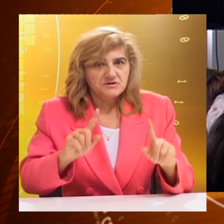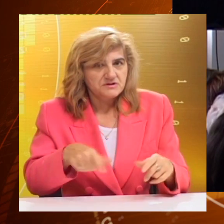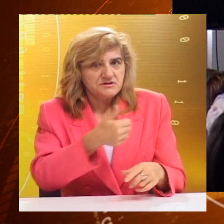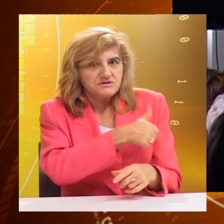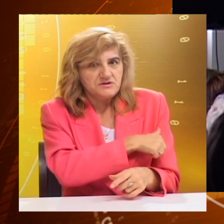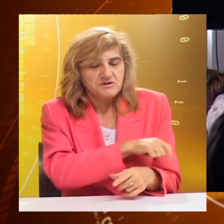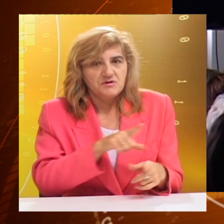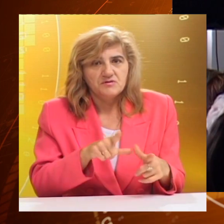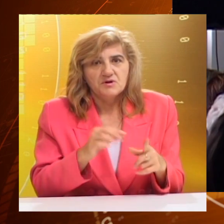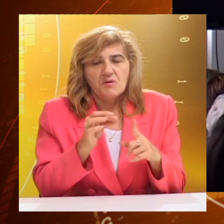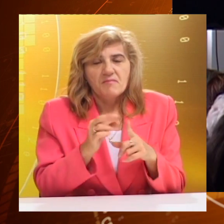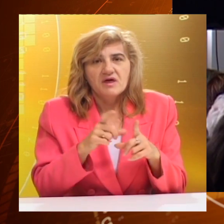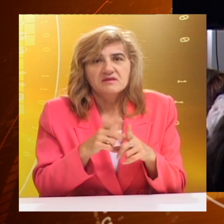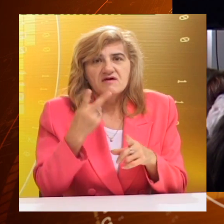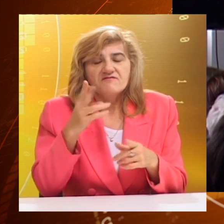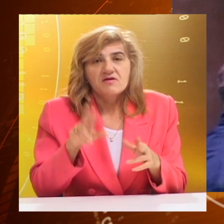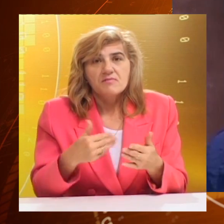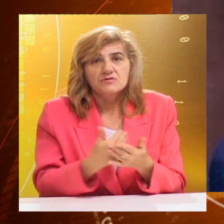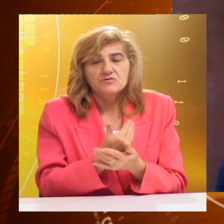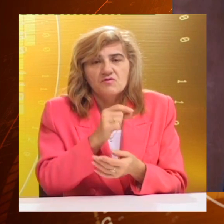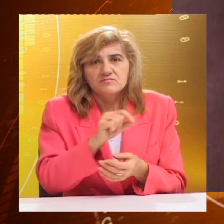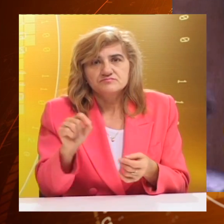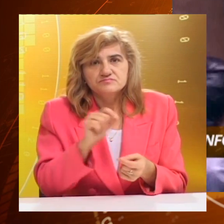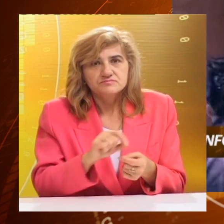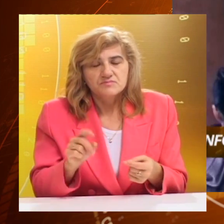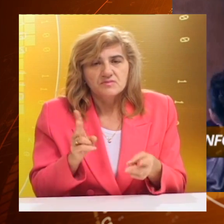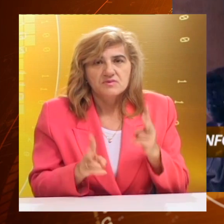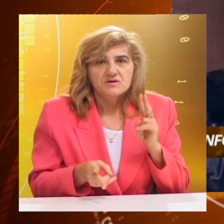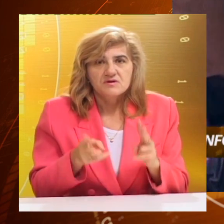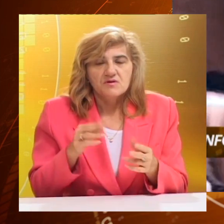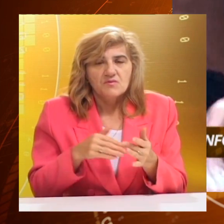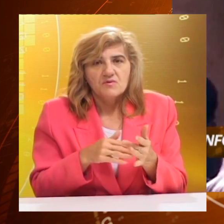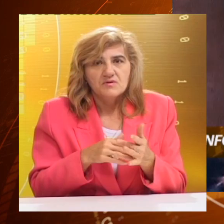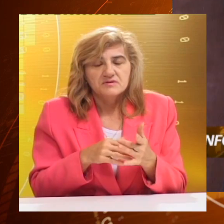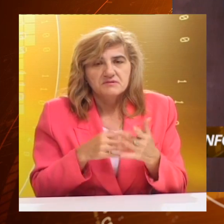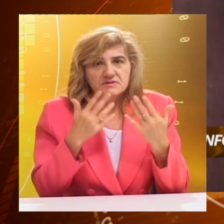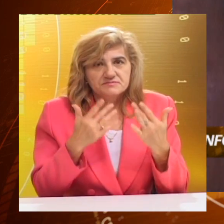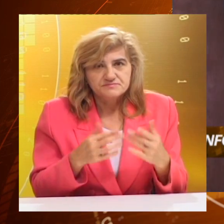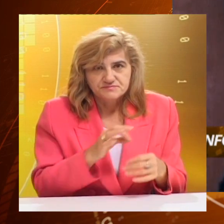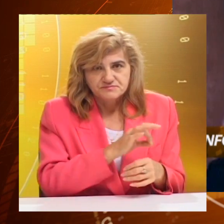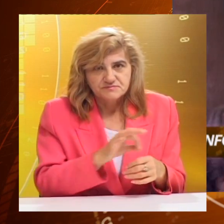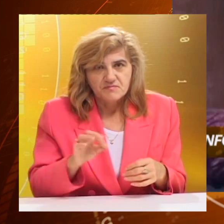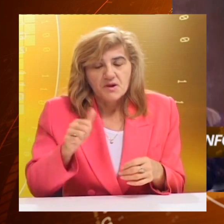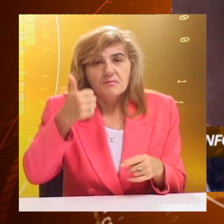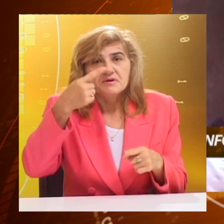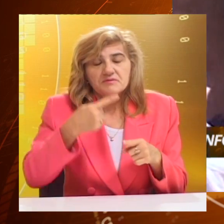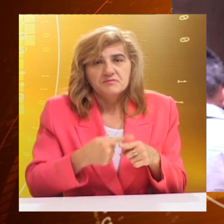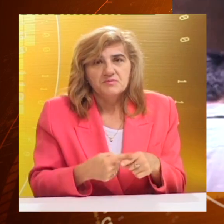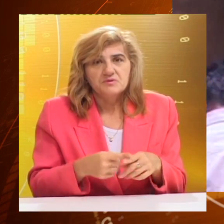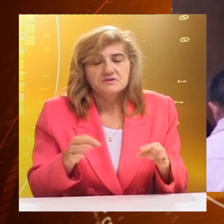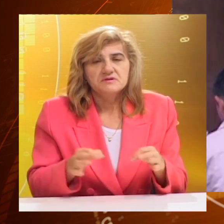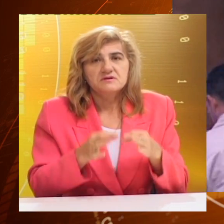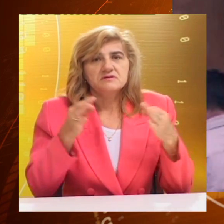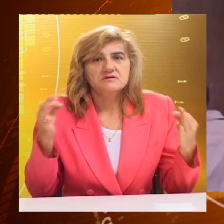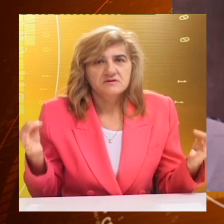sljedeće godine za sve u sistemu PDV-a. Imamo novi pravilnik o evidenciji PDV-a, tako da prvi